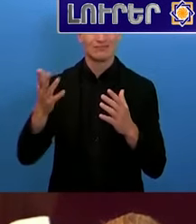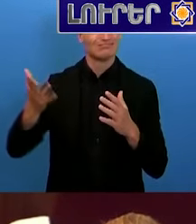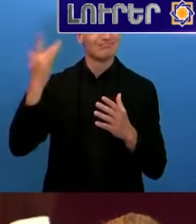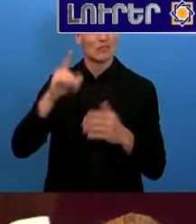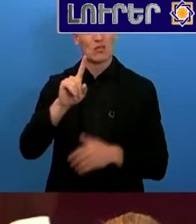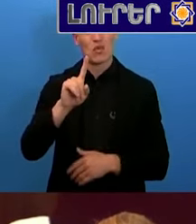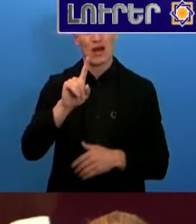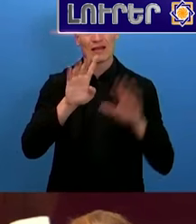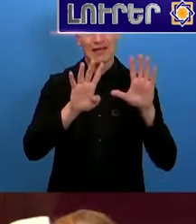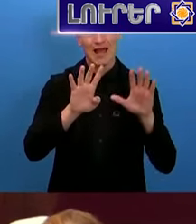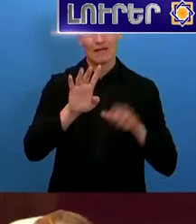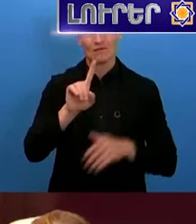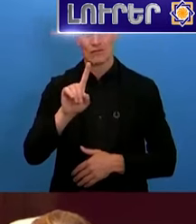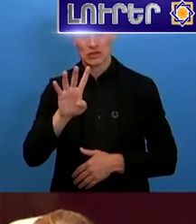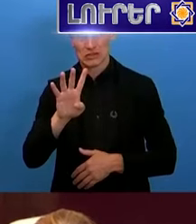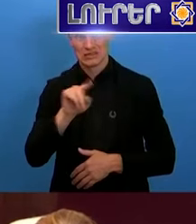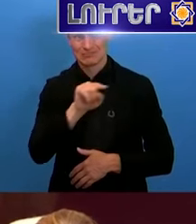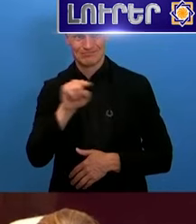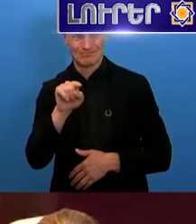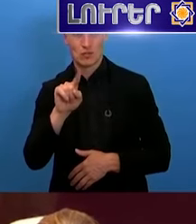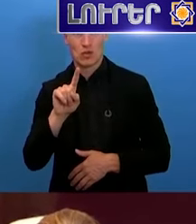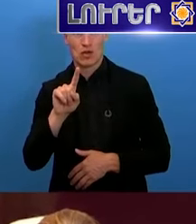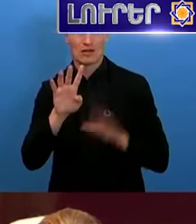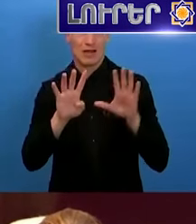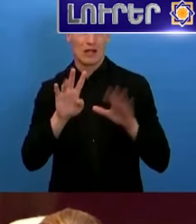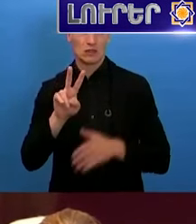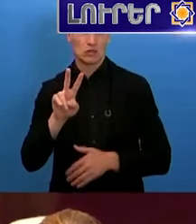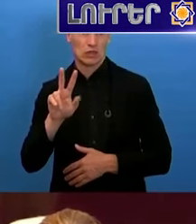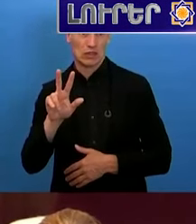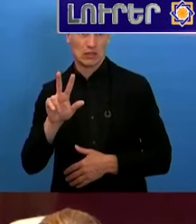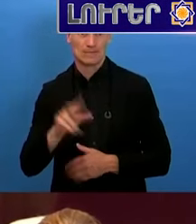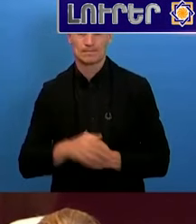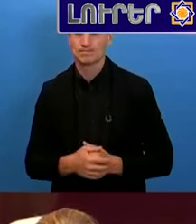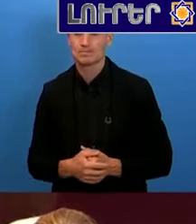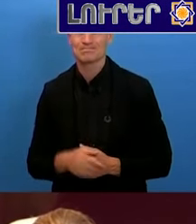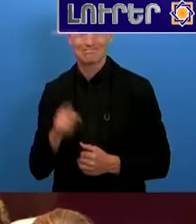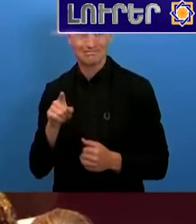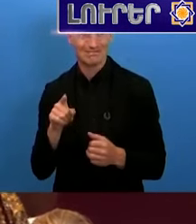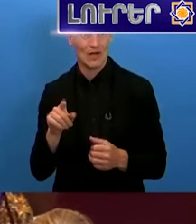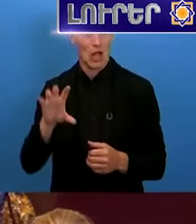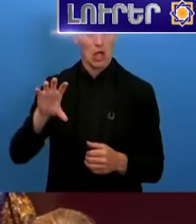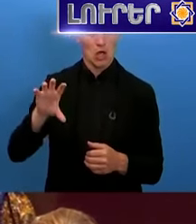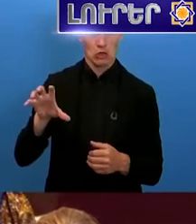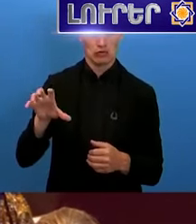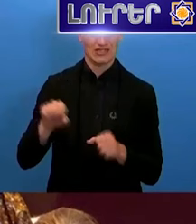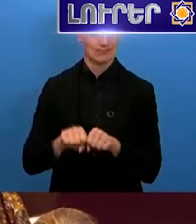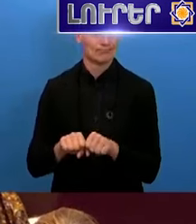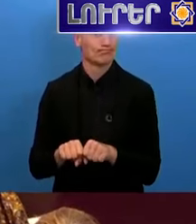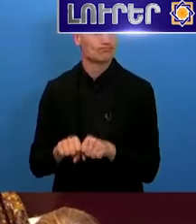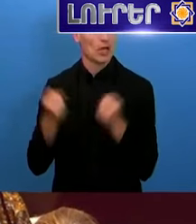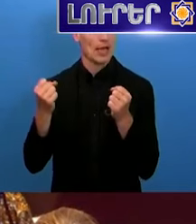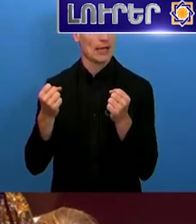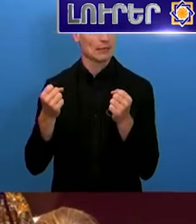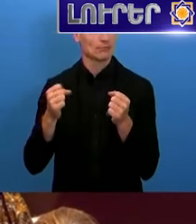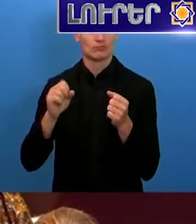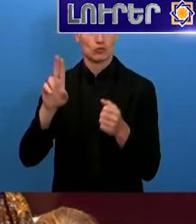Աբրահամյանը կոչանում ՄԱԿ-ին դատապարտել բնիկ ժողովրդների դեմ ցեղասպանության հանցագործությունն, ավելի կոչ դիրքորոշում ընդունելը հաբեկչական պետությունների